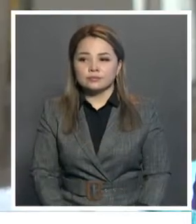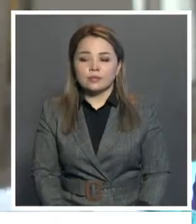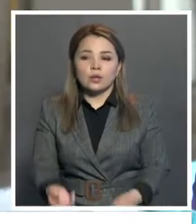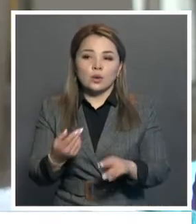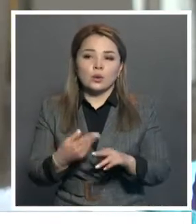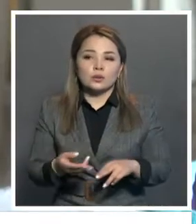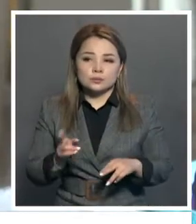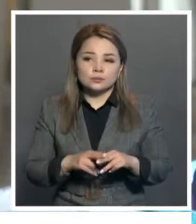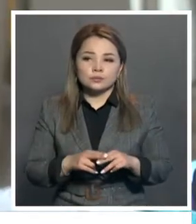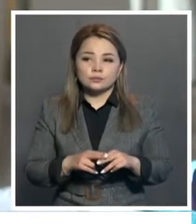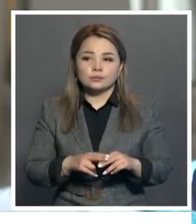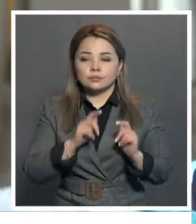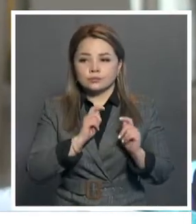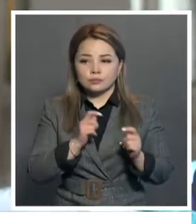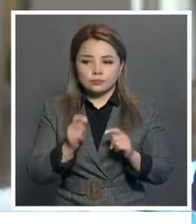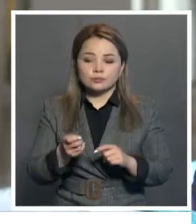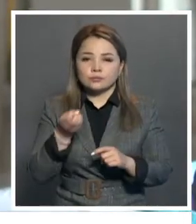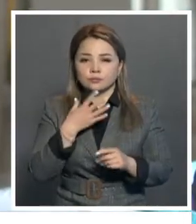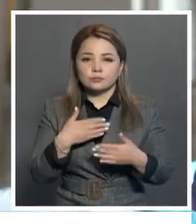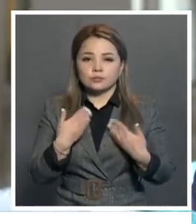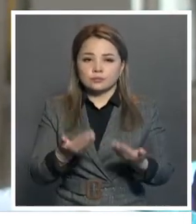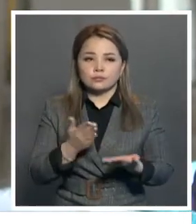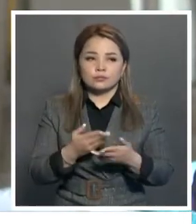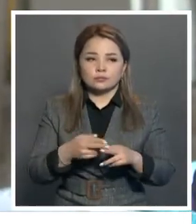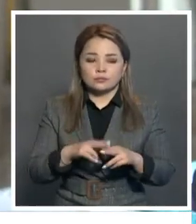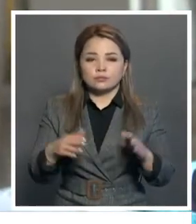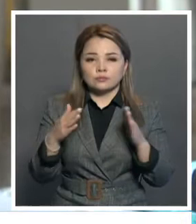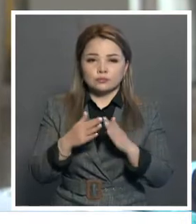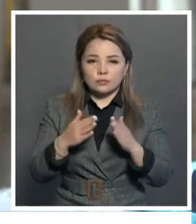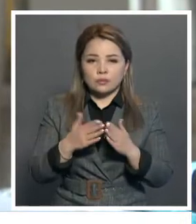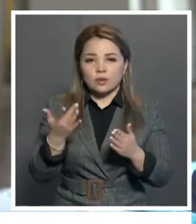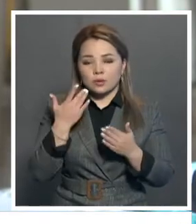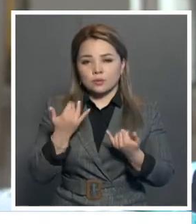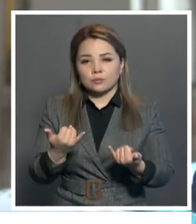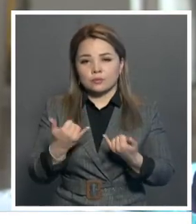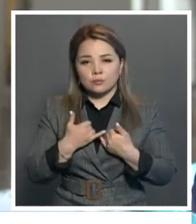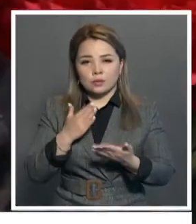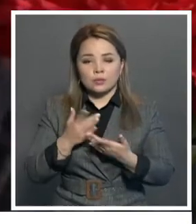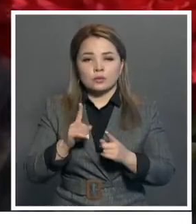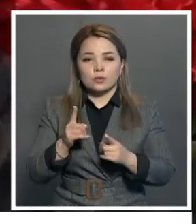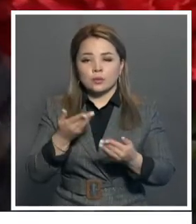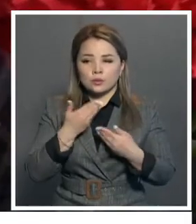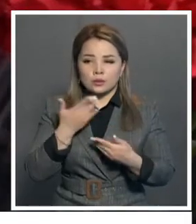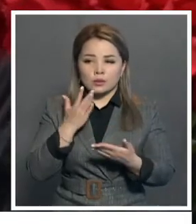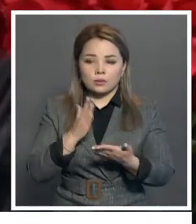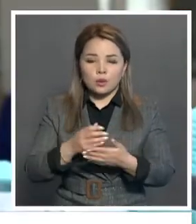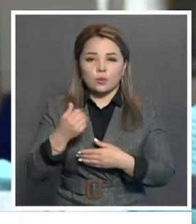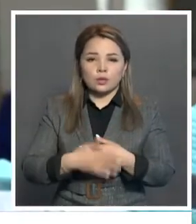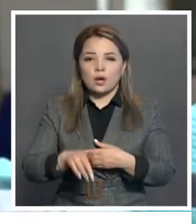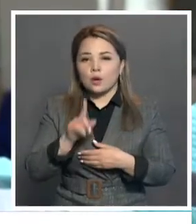Осындай нәрсе подаркаларды жақсы береді, өзімізге үйге де сұрап тұрады, не керек деп. Орталық